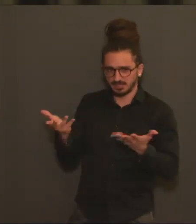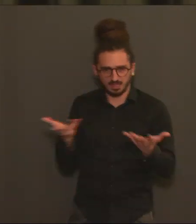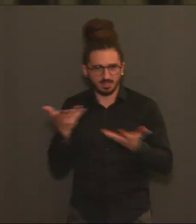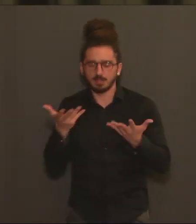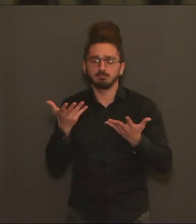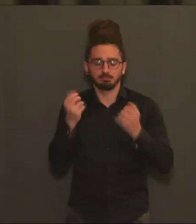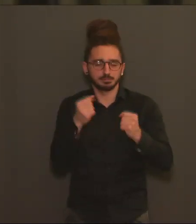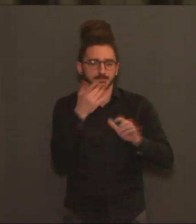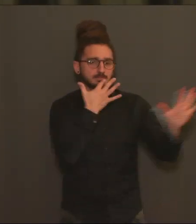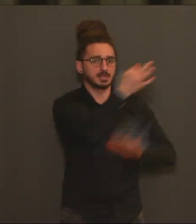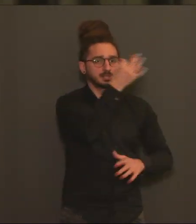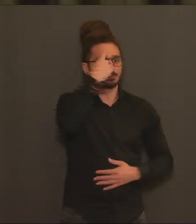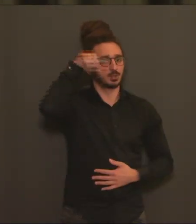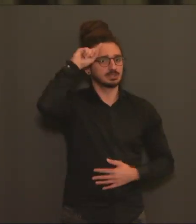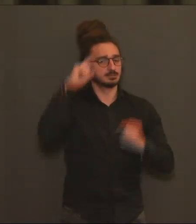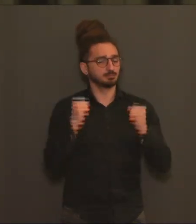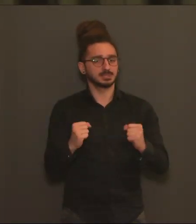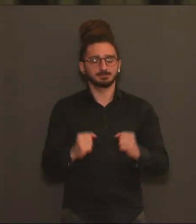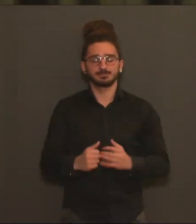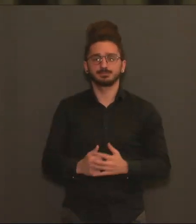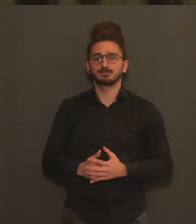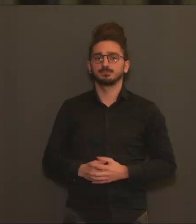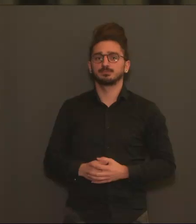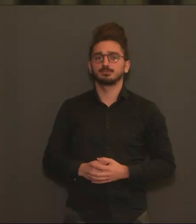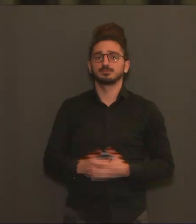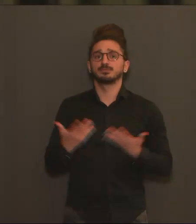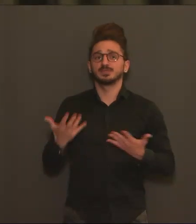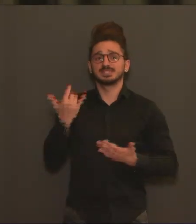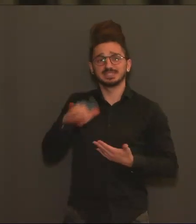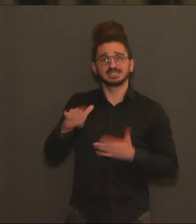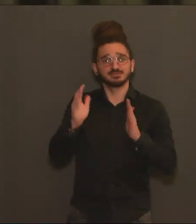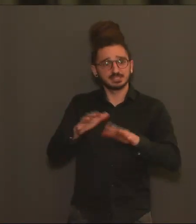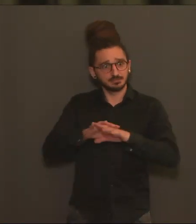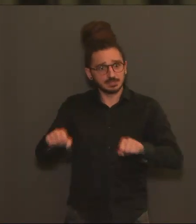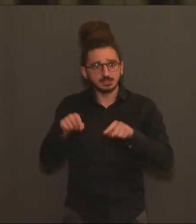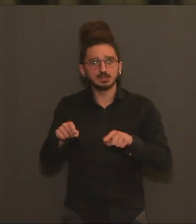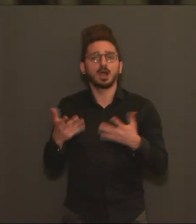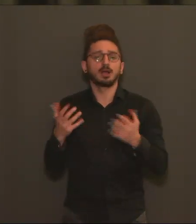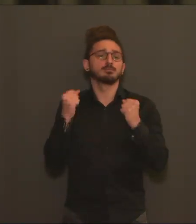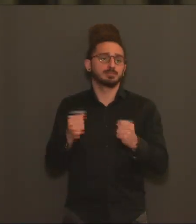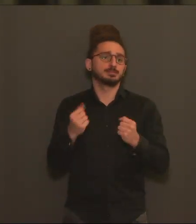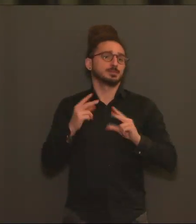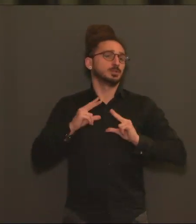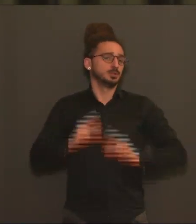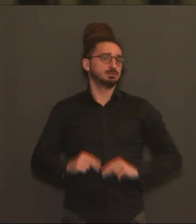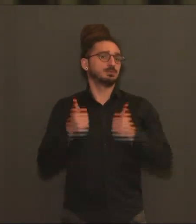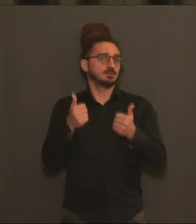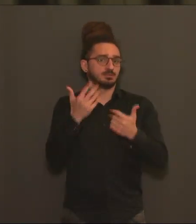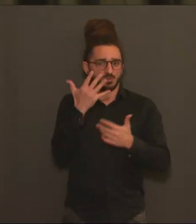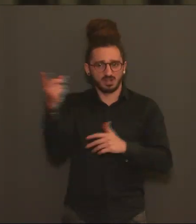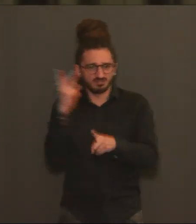donnerez aucune chance aux pratiques frauduleuses et la vaccination pourra se dérouler pour tous en toute sécurité.